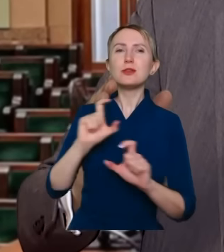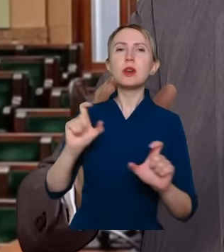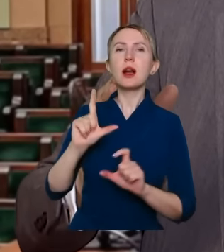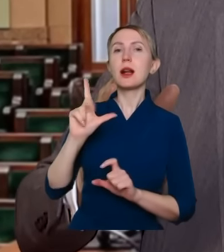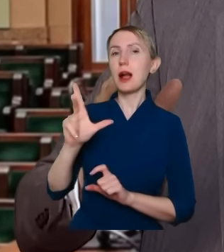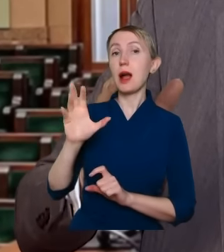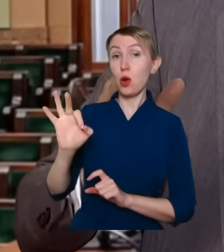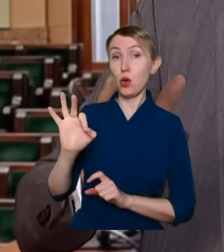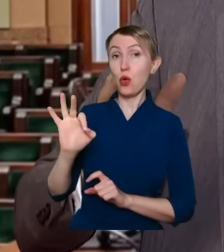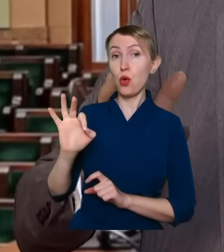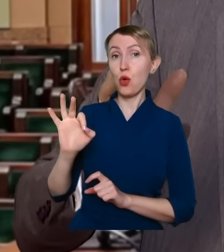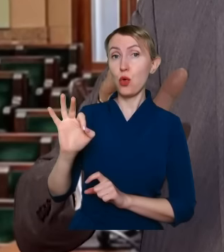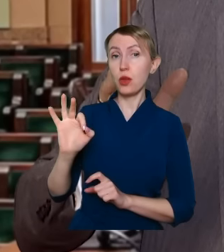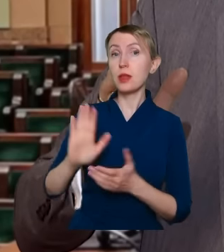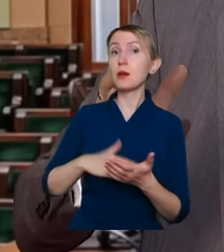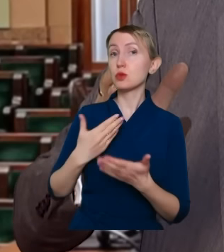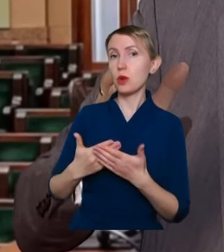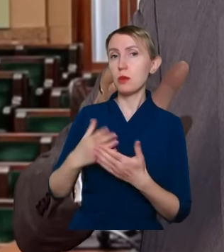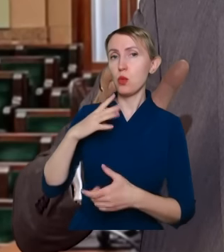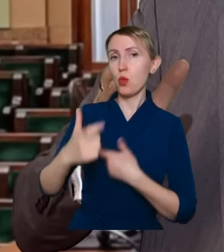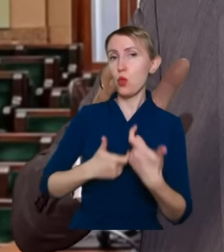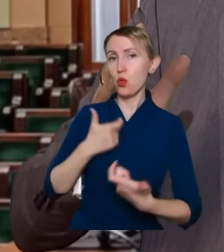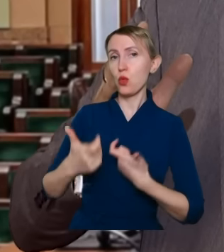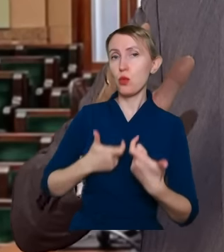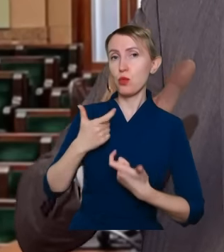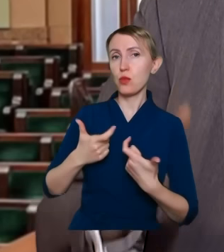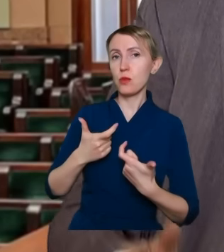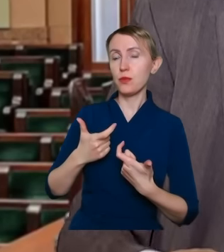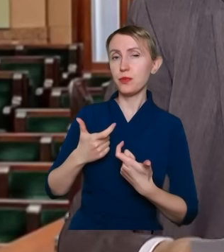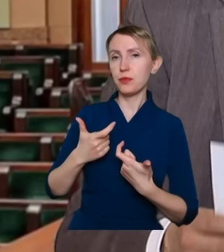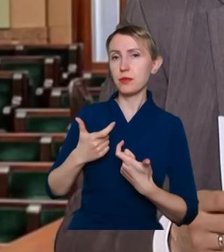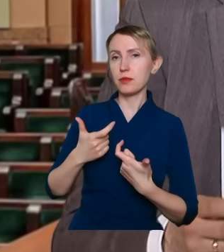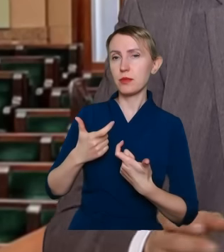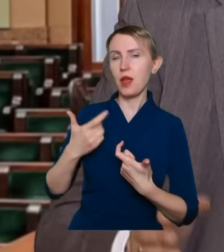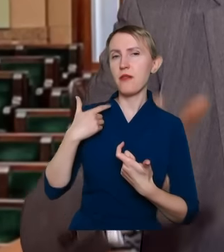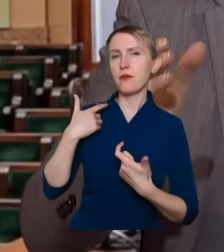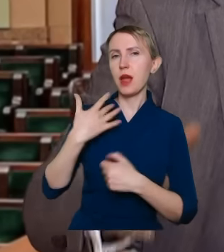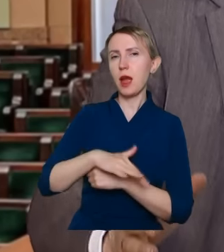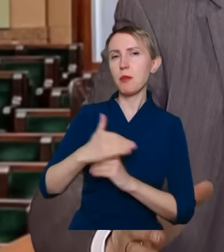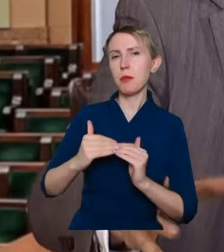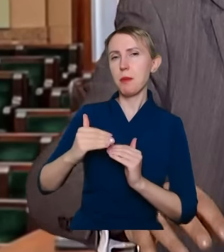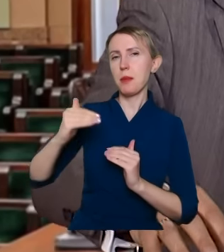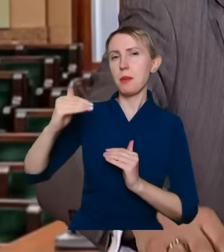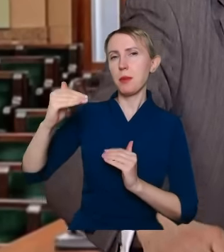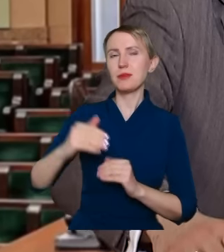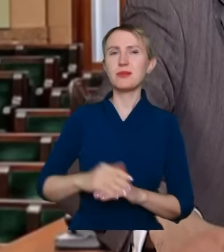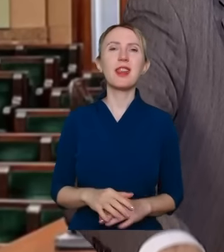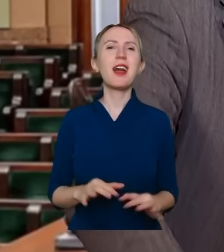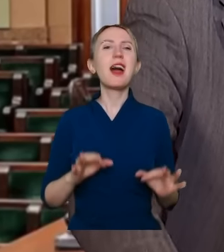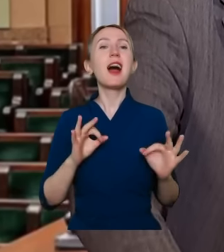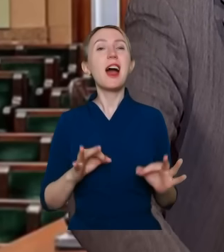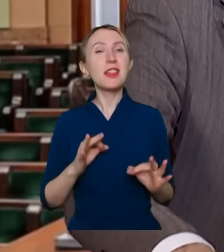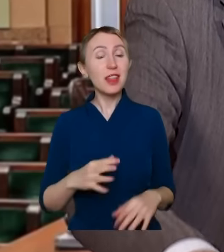Obywatelska na przykład wprowadzała podnosiła wiek emerytalny i robiła to